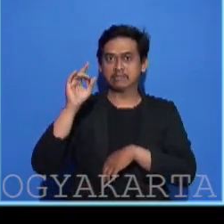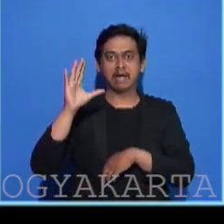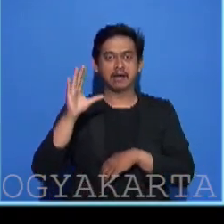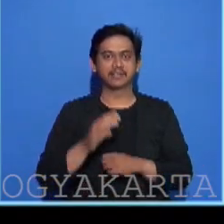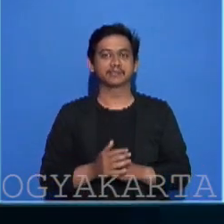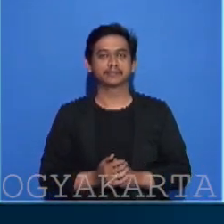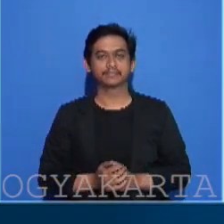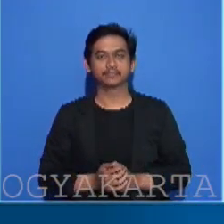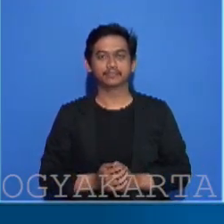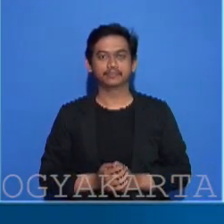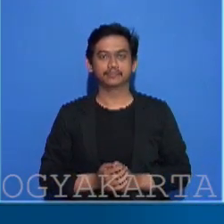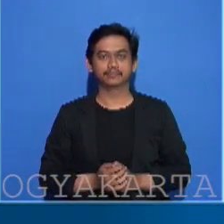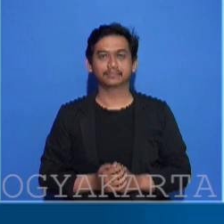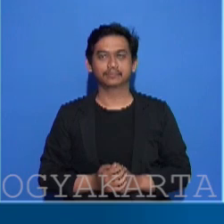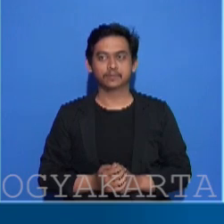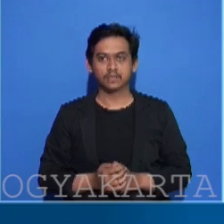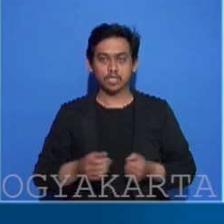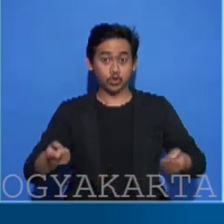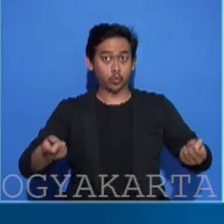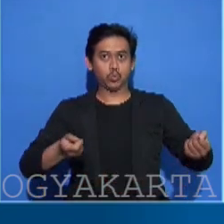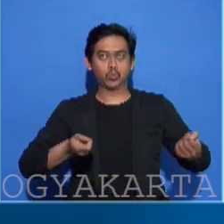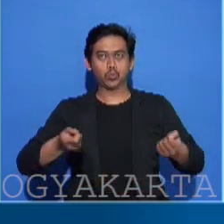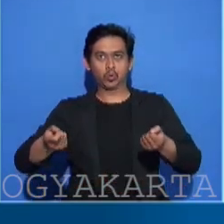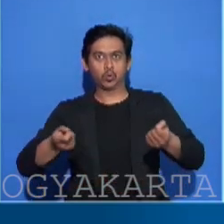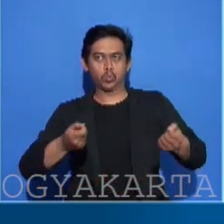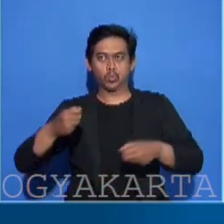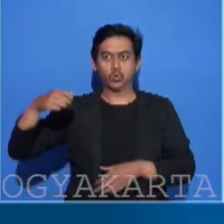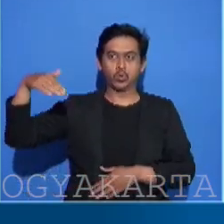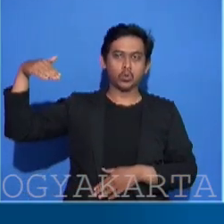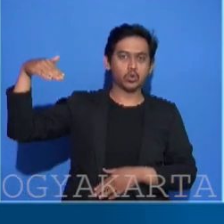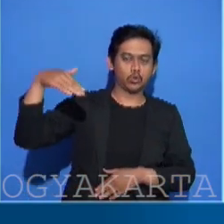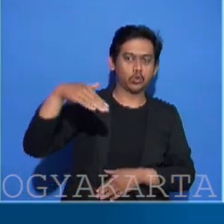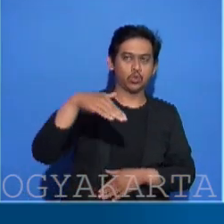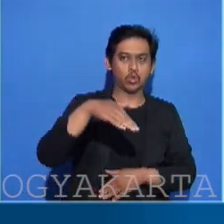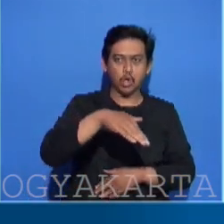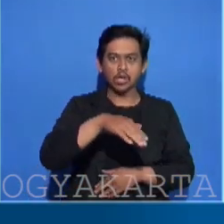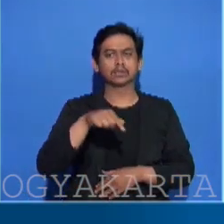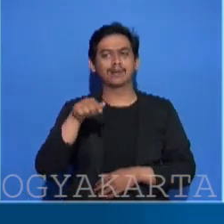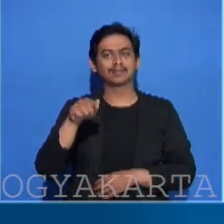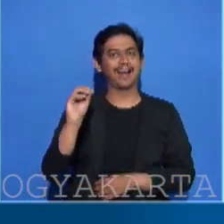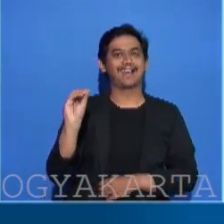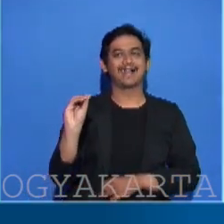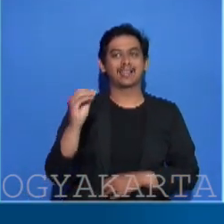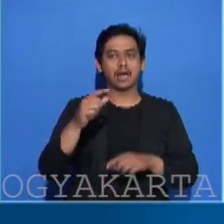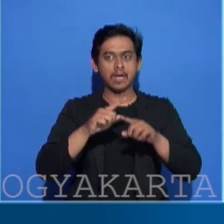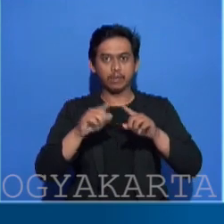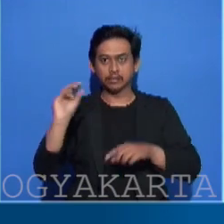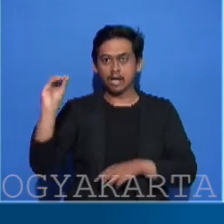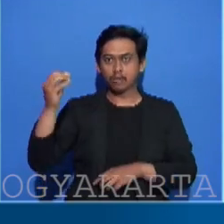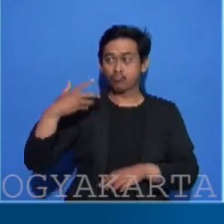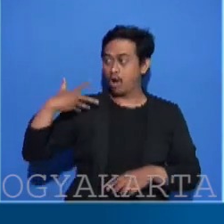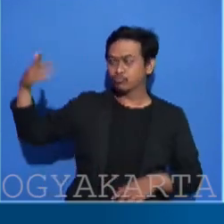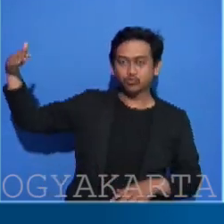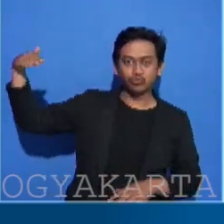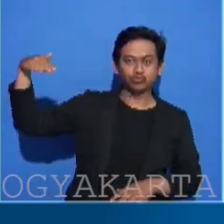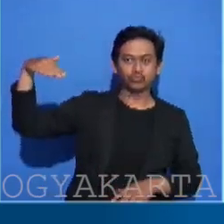sebuah truk box yang dikemudikan oleh Chandra Budi Warga Jakarta diduga mengalami remplung di jalan turunan ketap Kecamatan